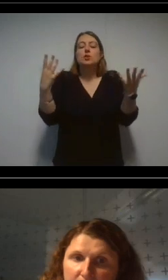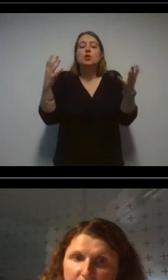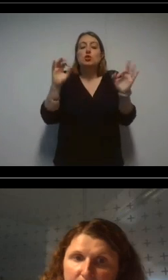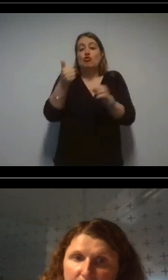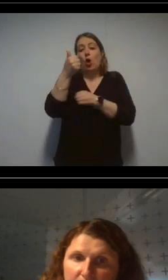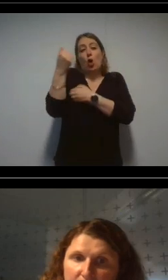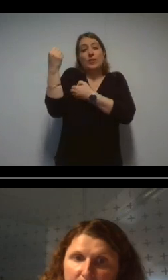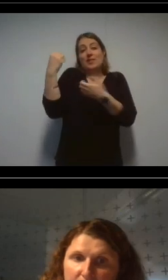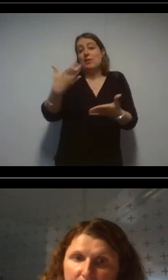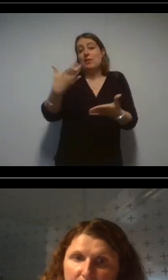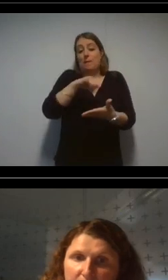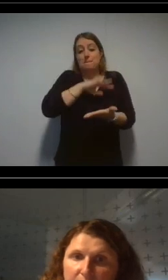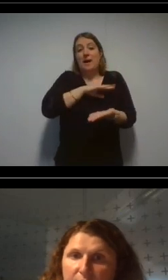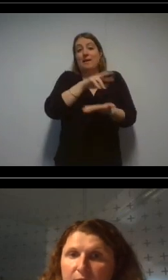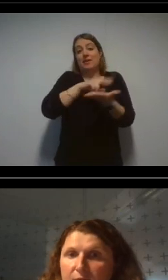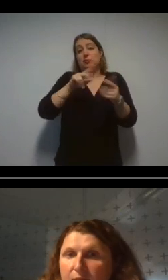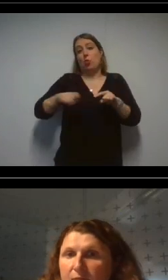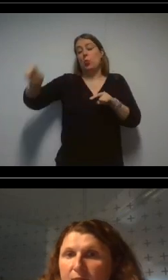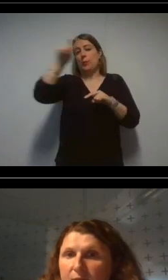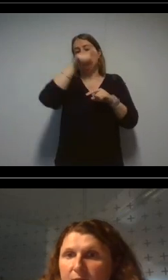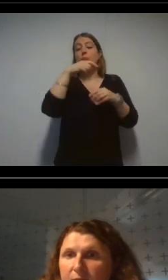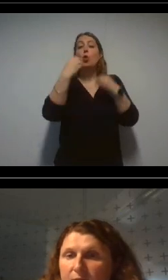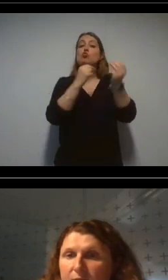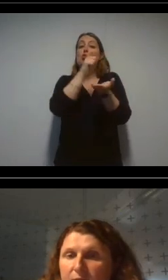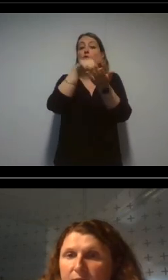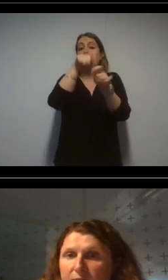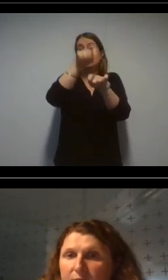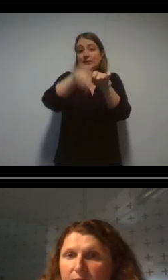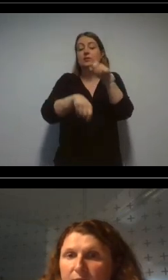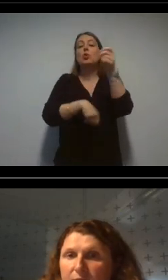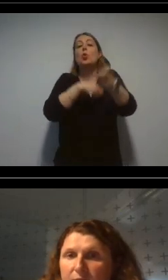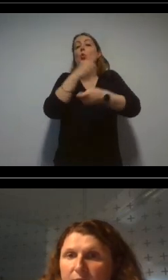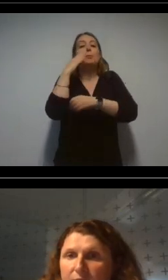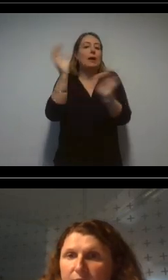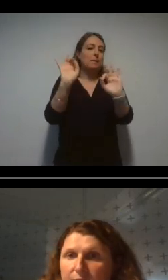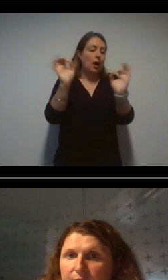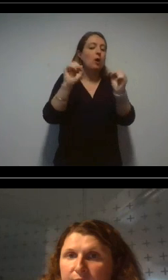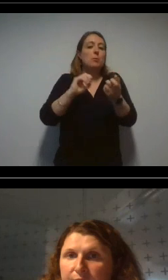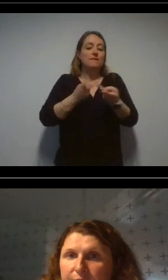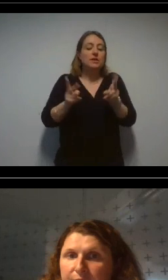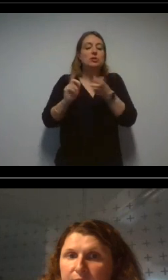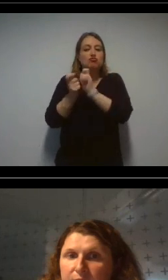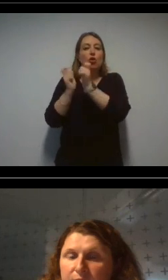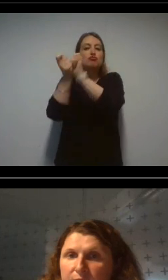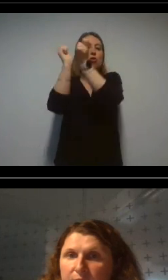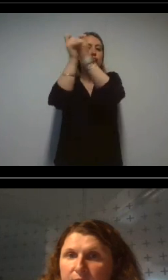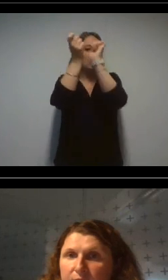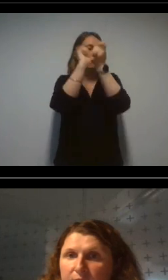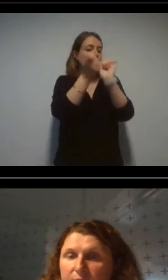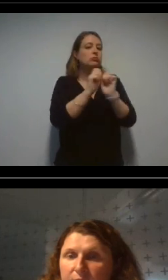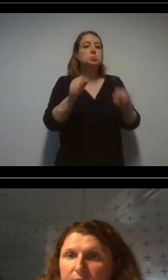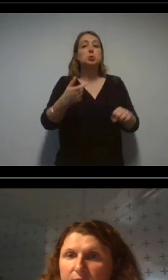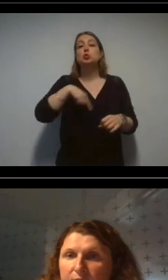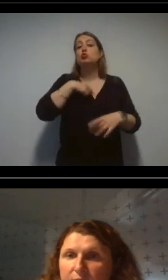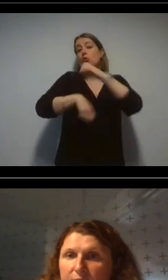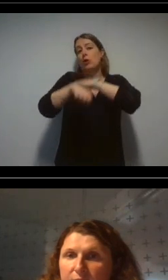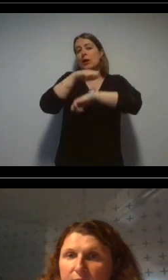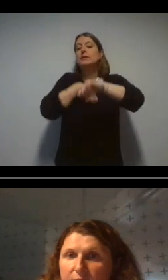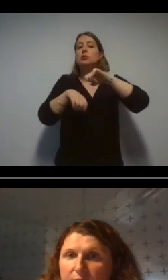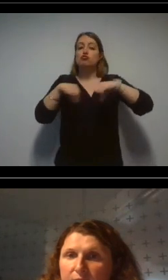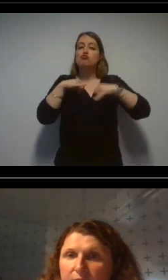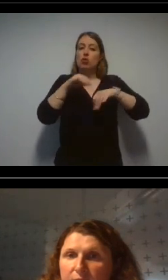par territoire. Donc, voilà, soit on a un endroit fixe, soit on fait un peu bouger les villes d'une année à l'autre. Nous, on s'occupe de la mobilité des jeunes pour